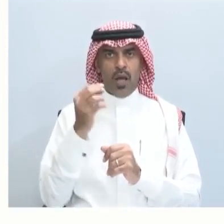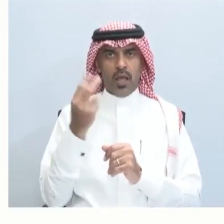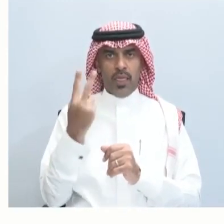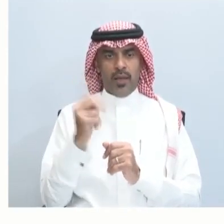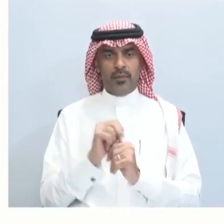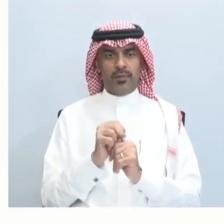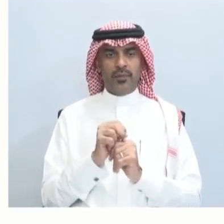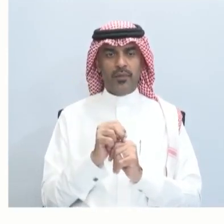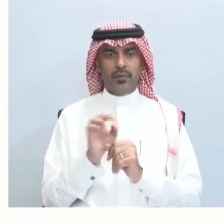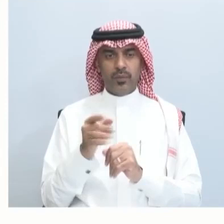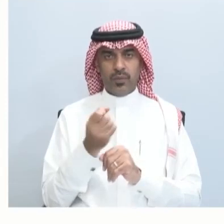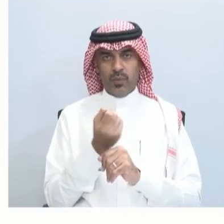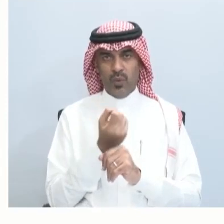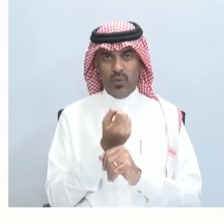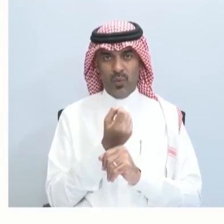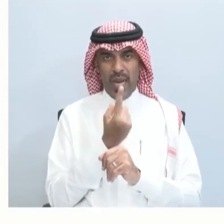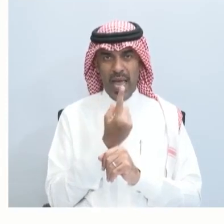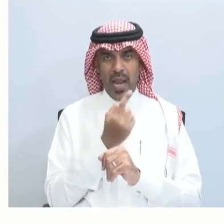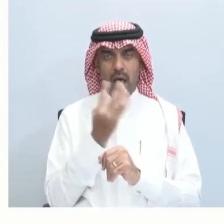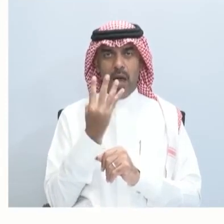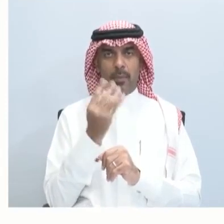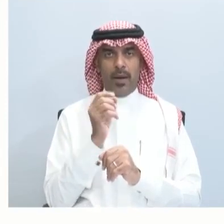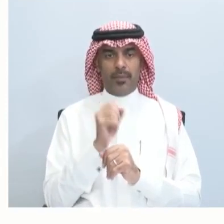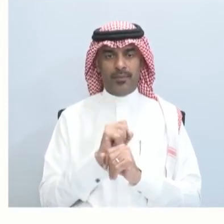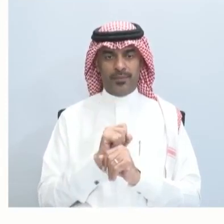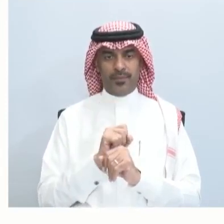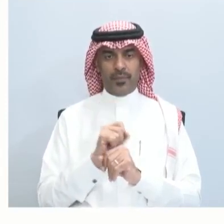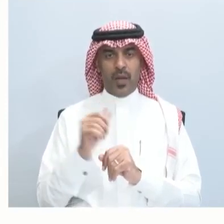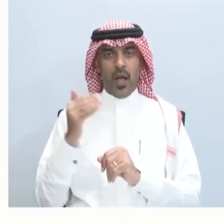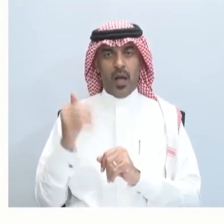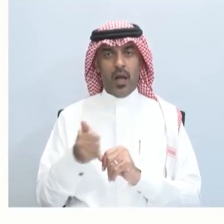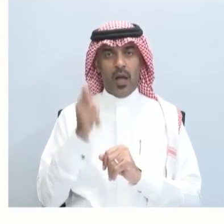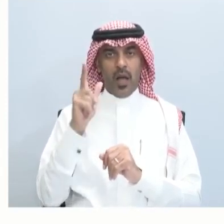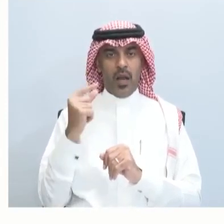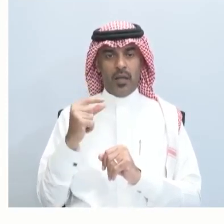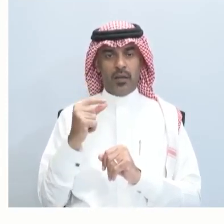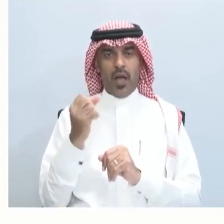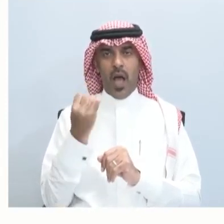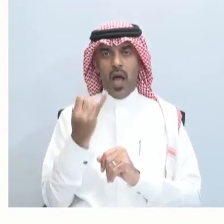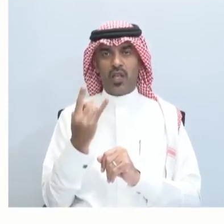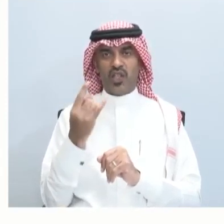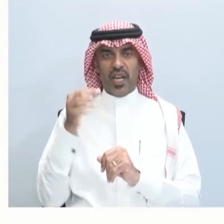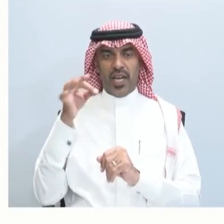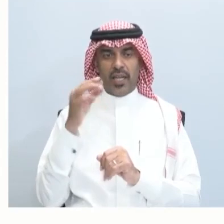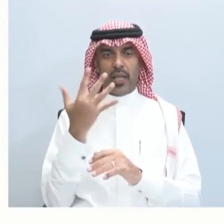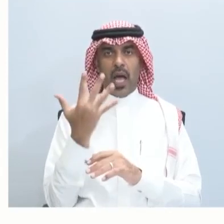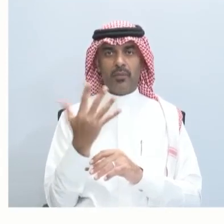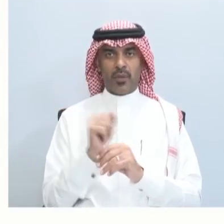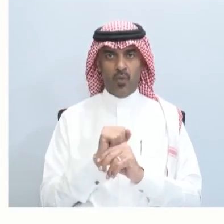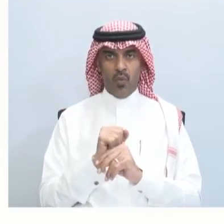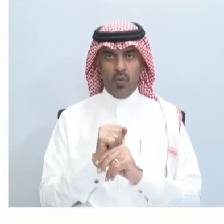اربع قطع من فئه الريال خالد يملك عشر ريالات فئه من خمسه اوراق وريال